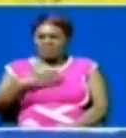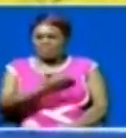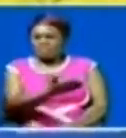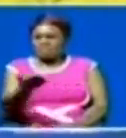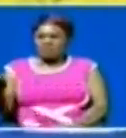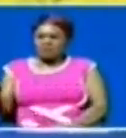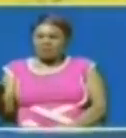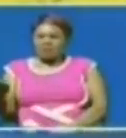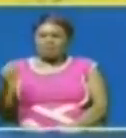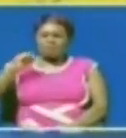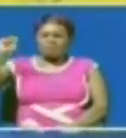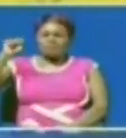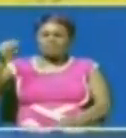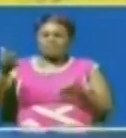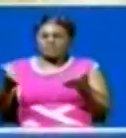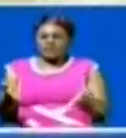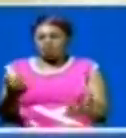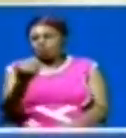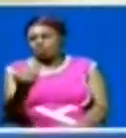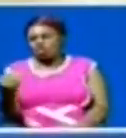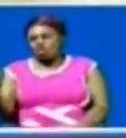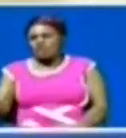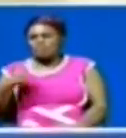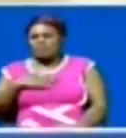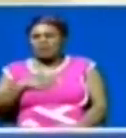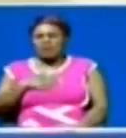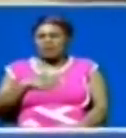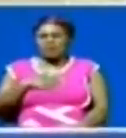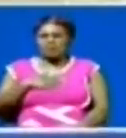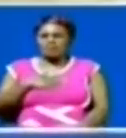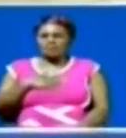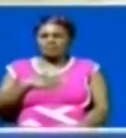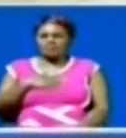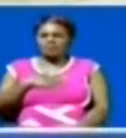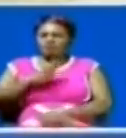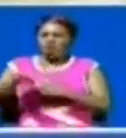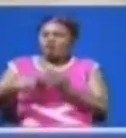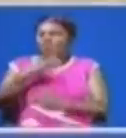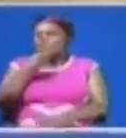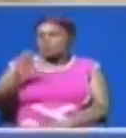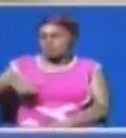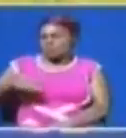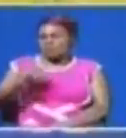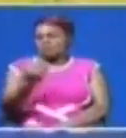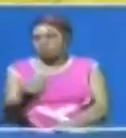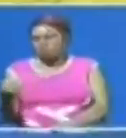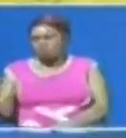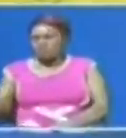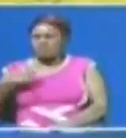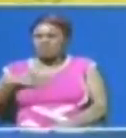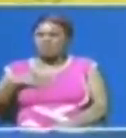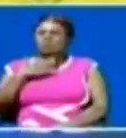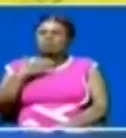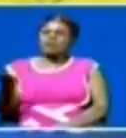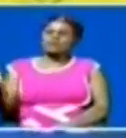wale wako kwa siasani saa hii, vijana kwa wakina mama, ni watoto wangu. Kwa hivyo sitaki